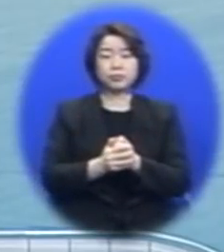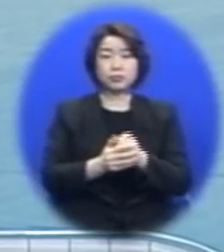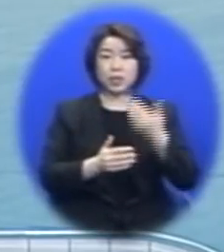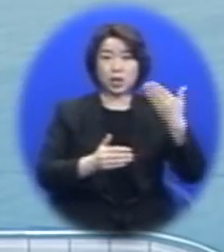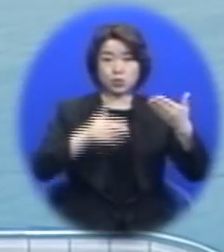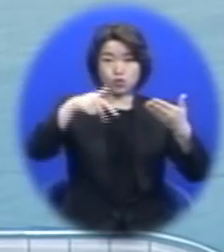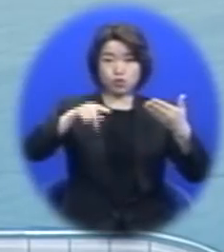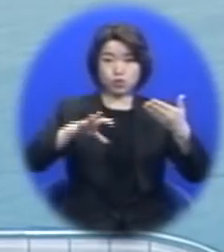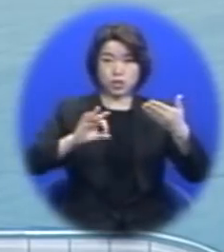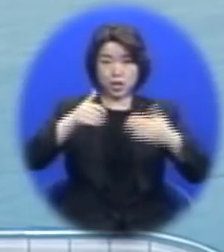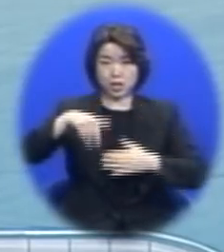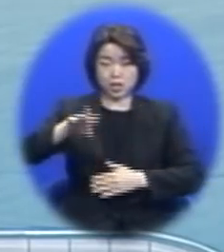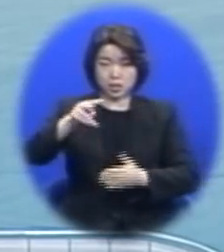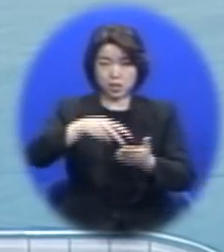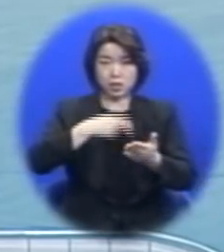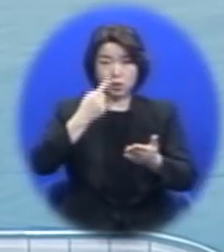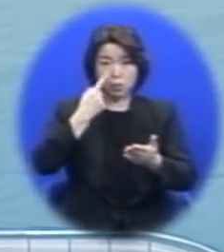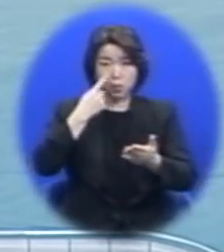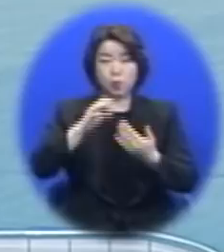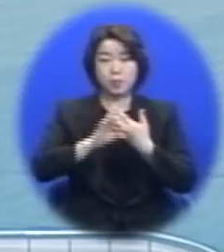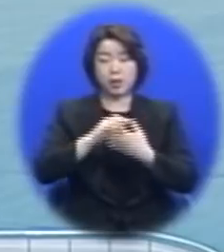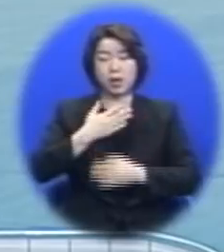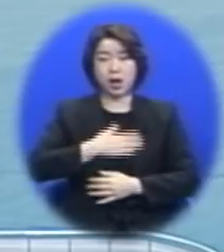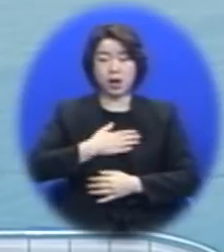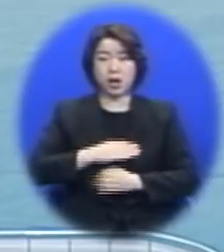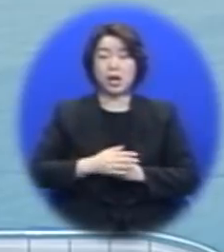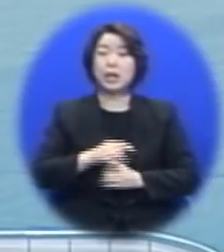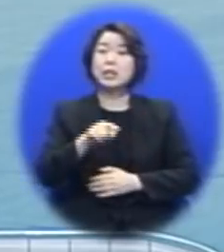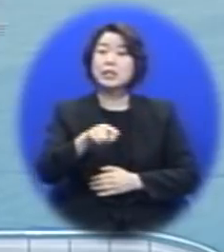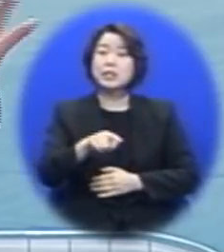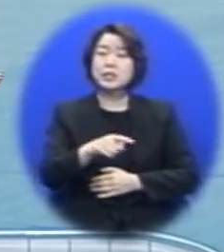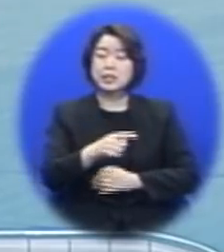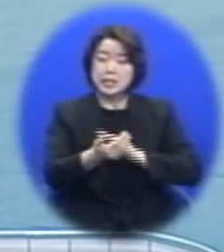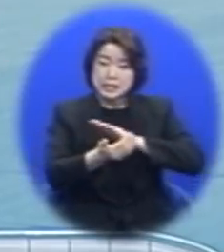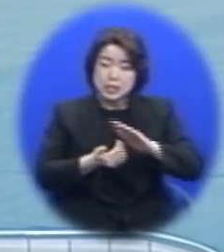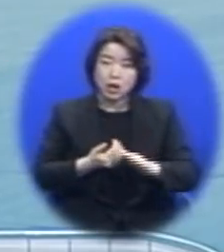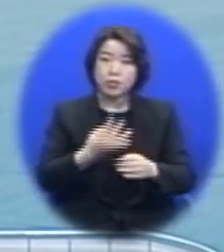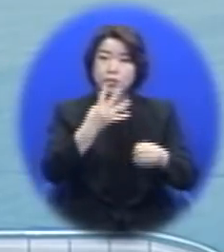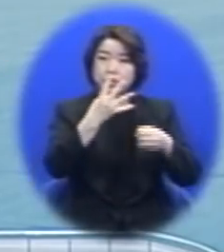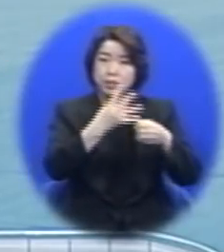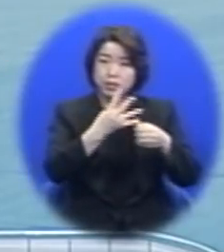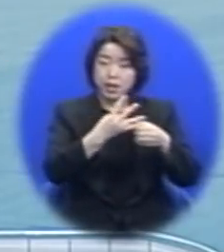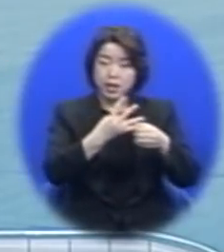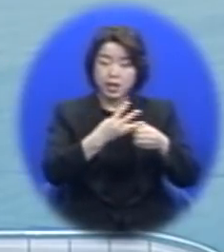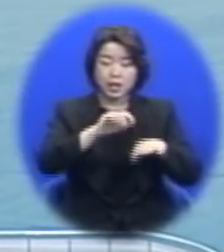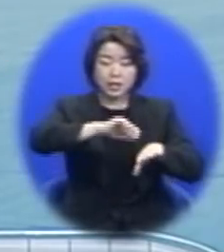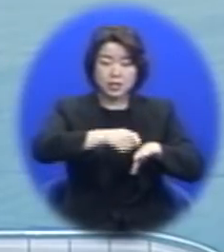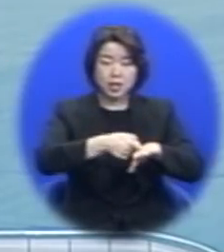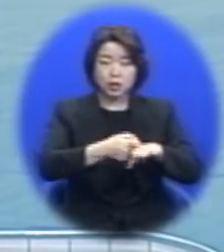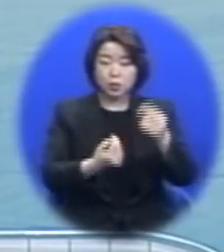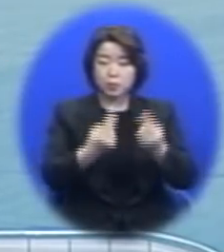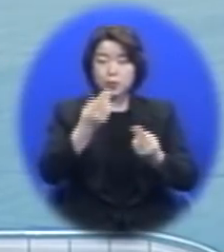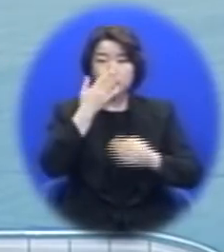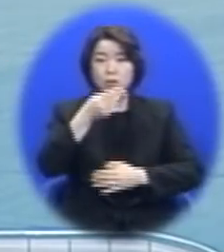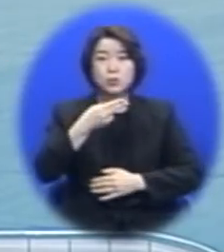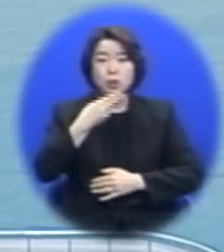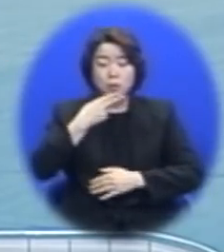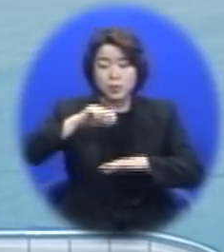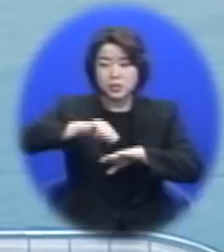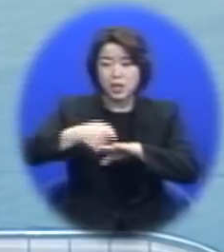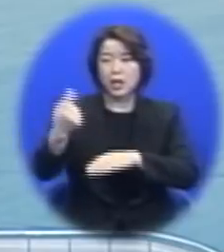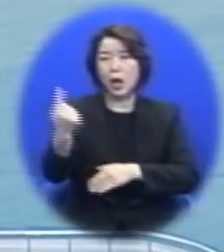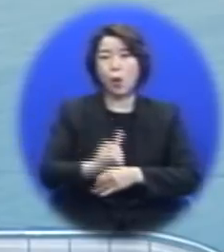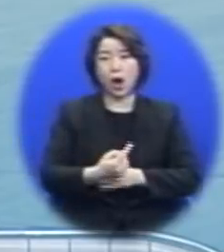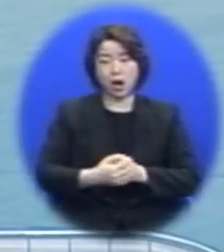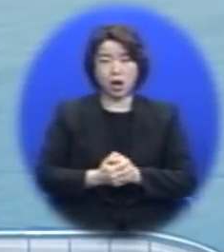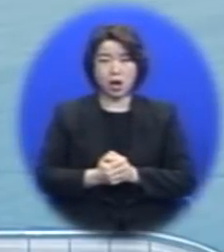9장에 가서 읽어보시면 알겠지만 이 네 재앙과 비교할 수 없이 무서운 재앙이 닥쳐옵니다.